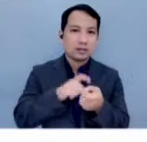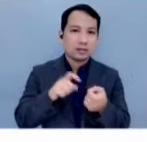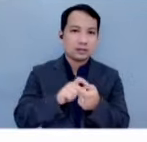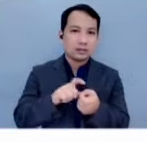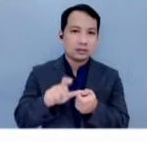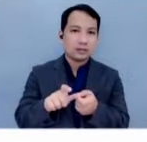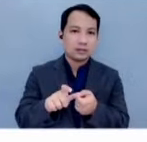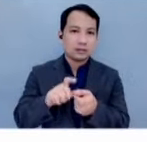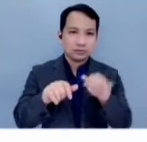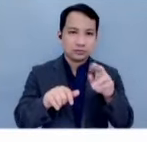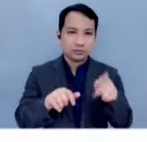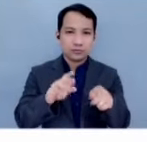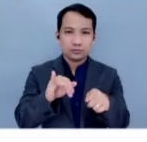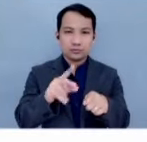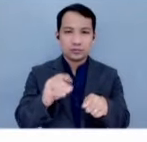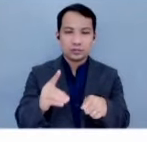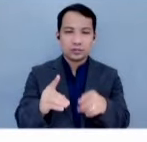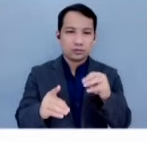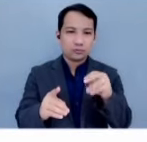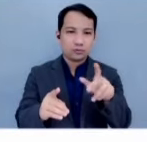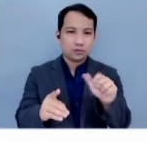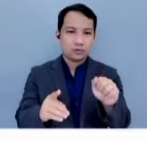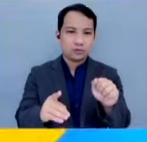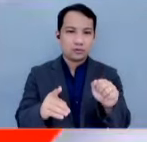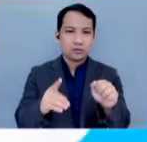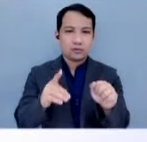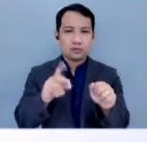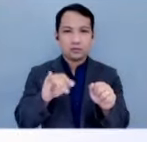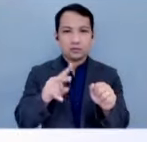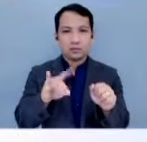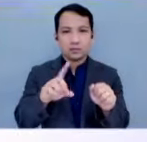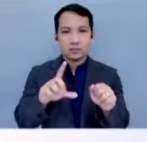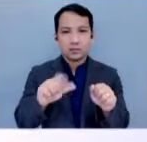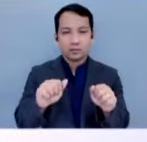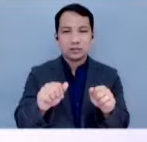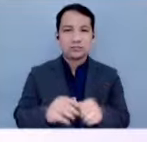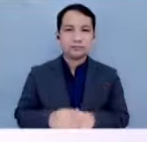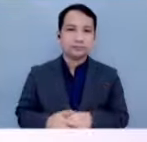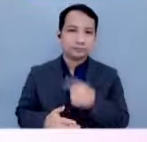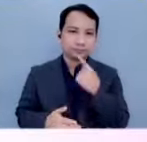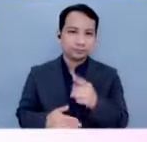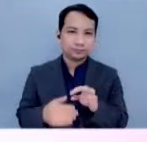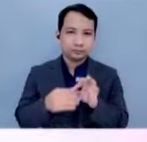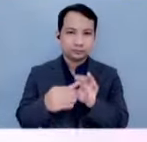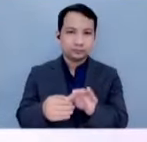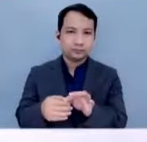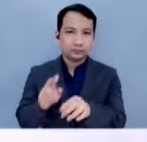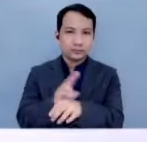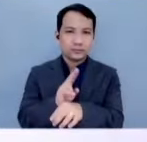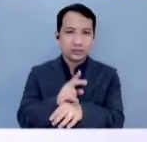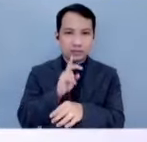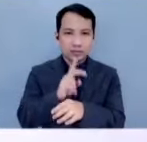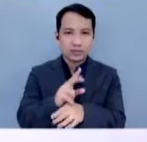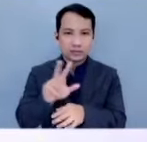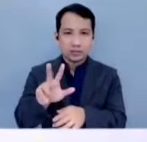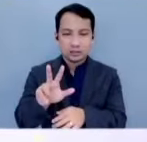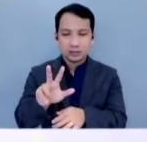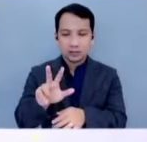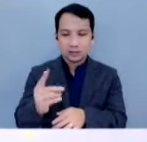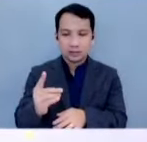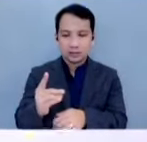juniper, busida, molabe, at bougainvillea. Ayon kay Ramonito, gumagamit sila ng 3D technology